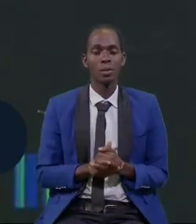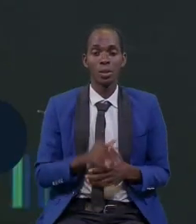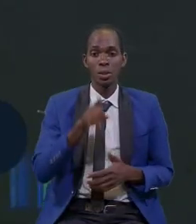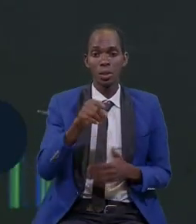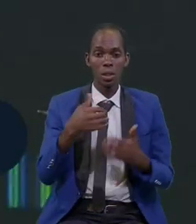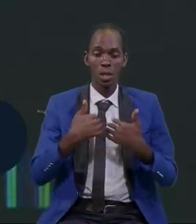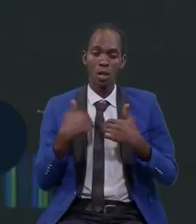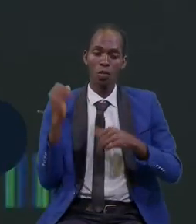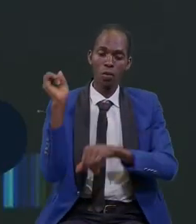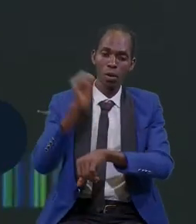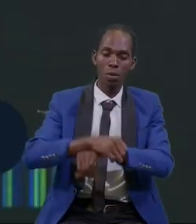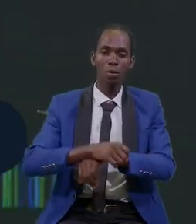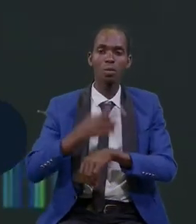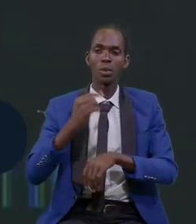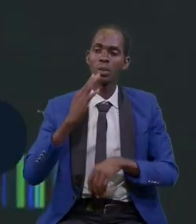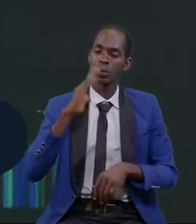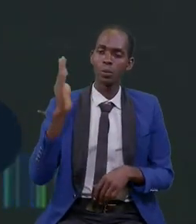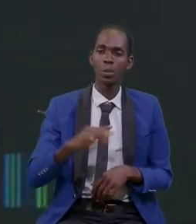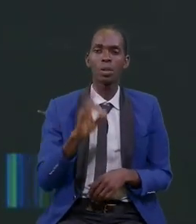avez vaincu le malin.